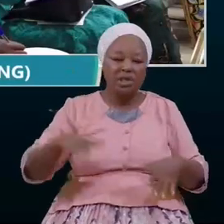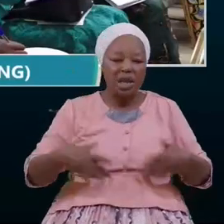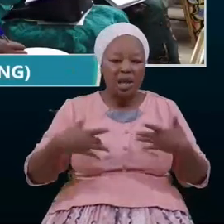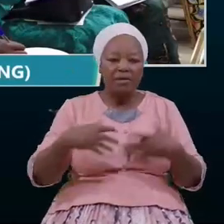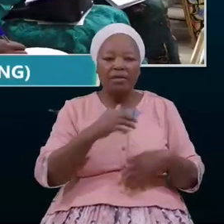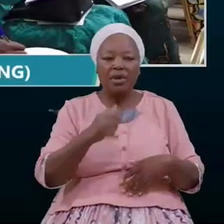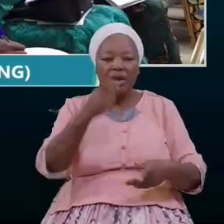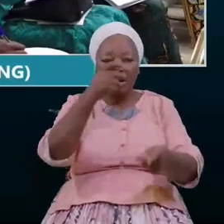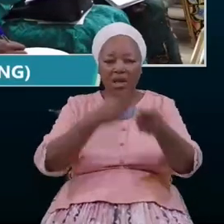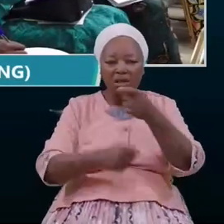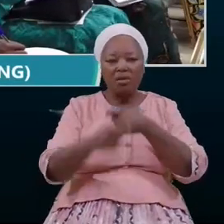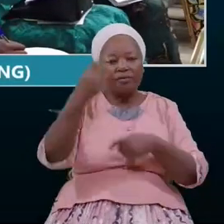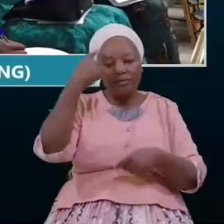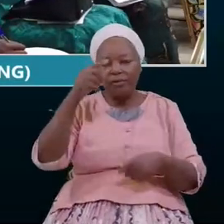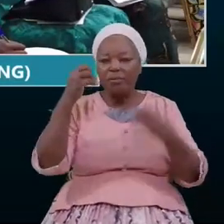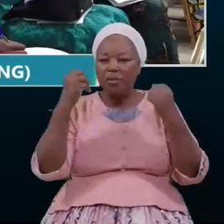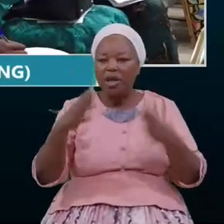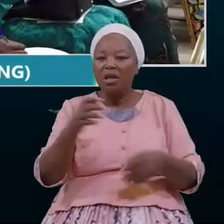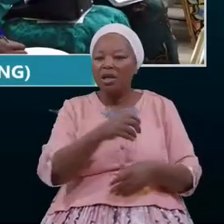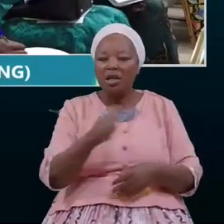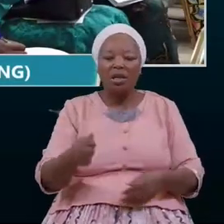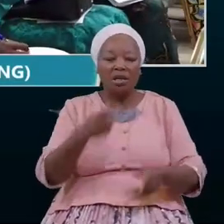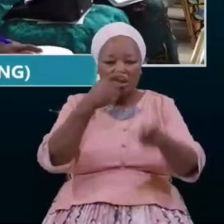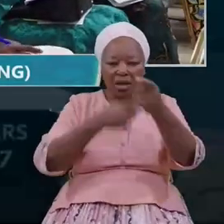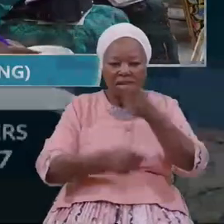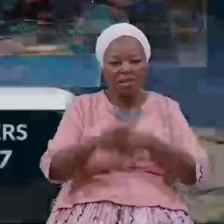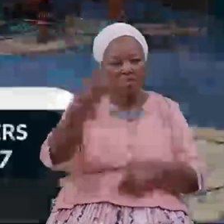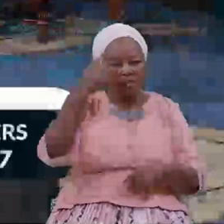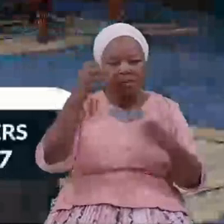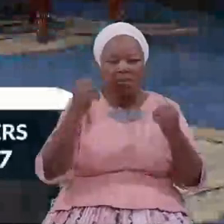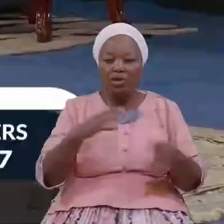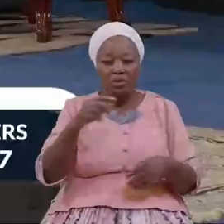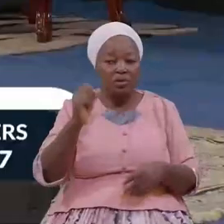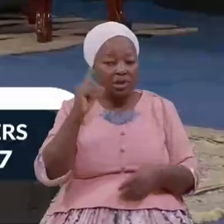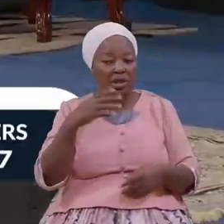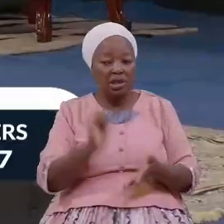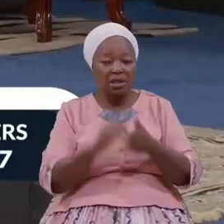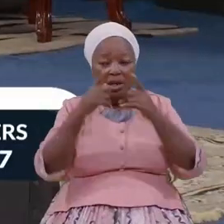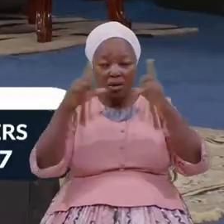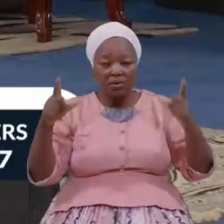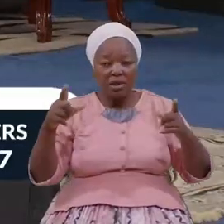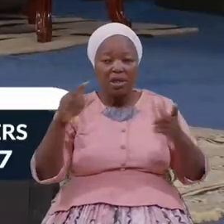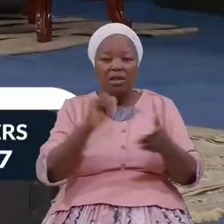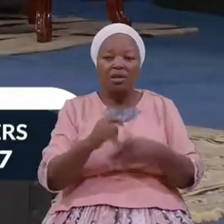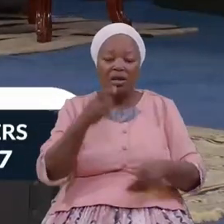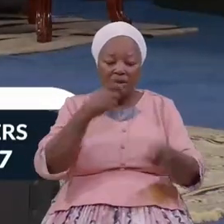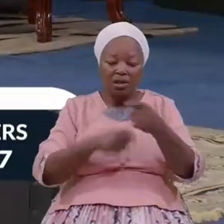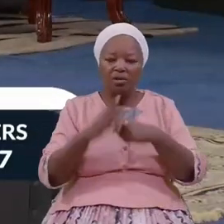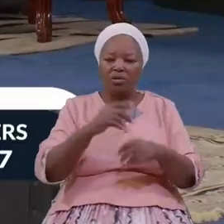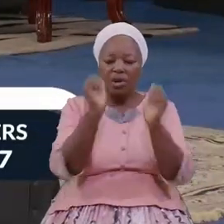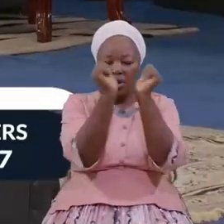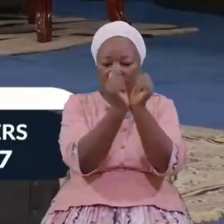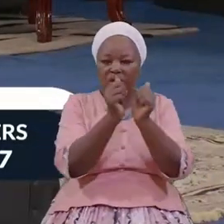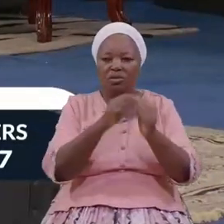la rançon de plusieurs. La rançon de plusieurs. Vous comprenez la rançon? Vous êtes en captivité.